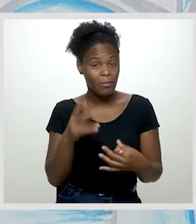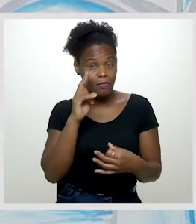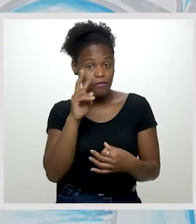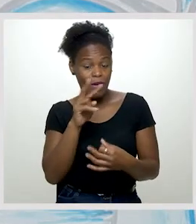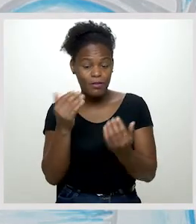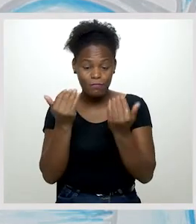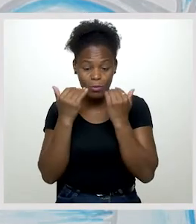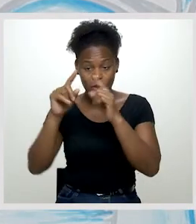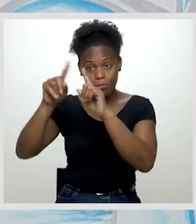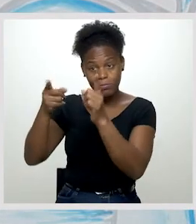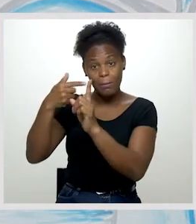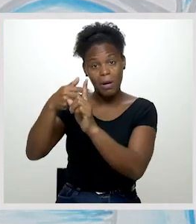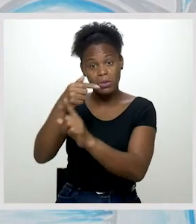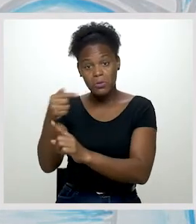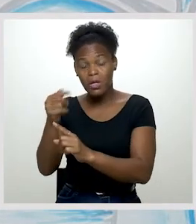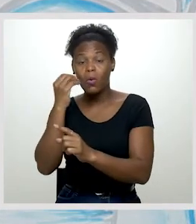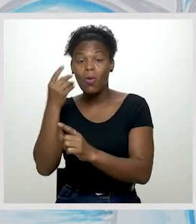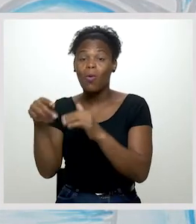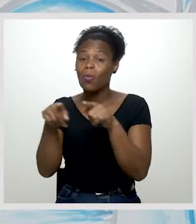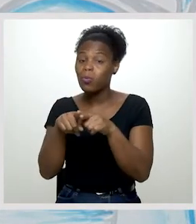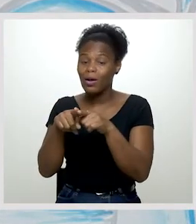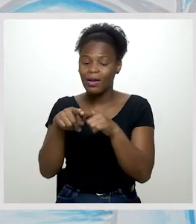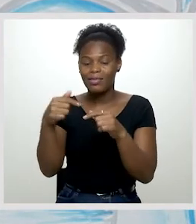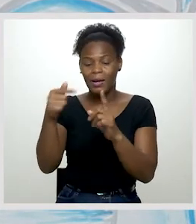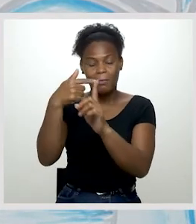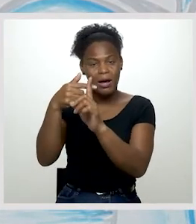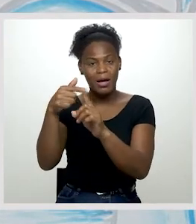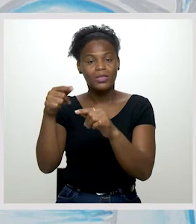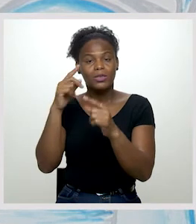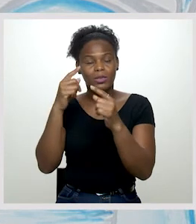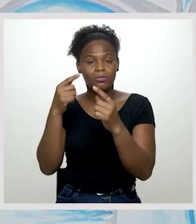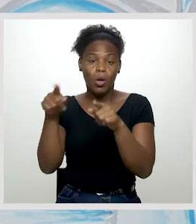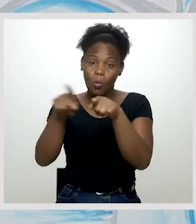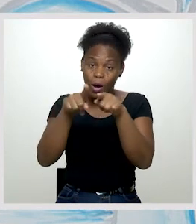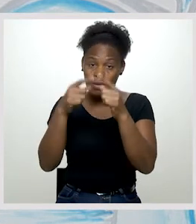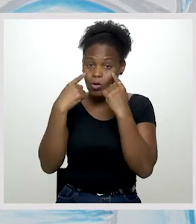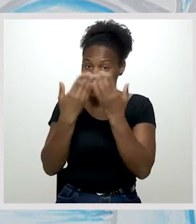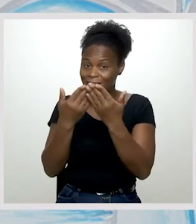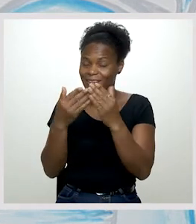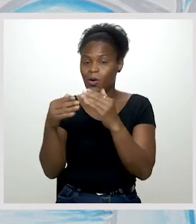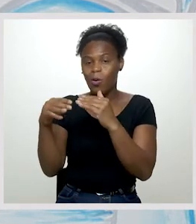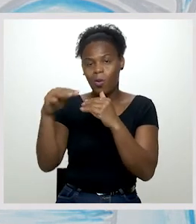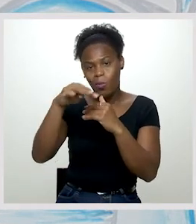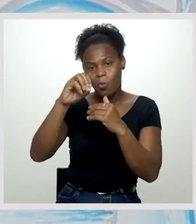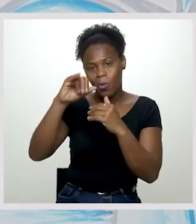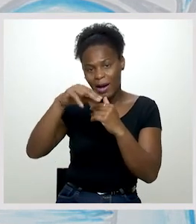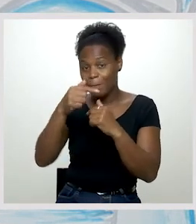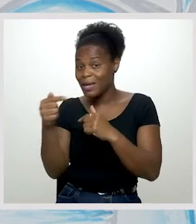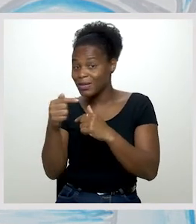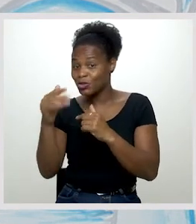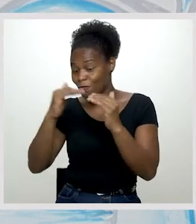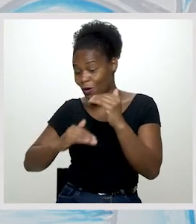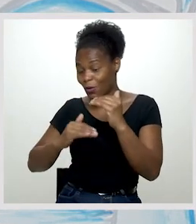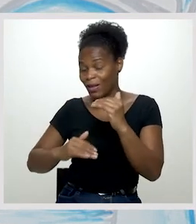instrução entre parênteses, d'accord? On a égal qui montre égalité, on a moins, infériorité et